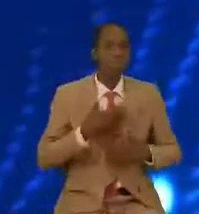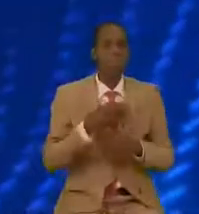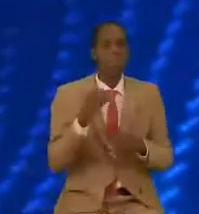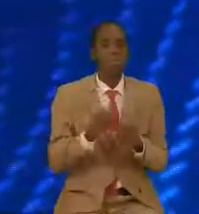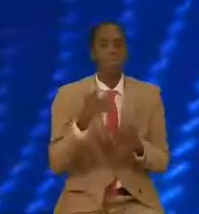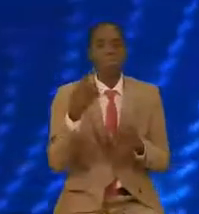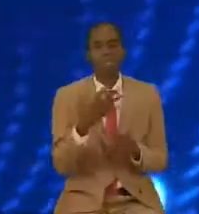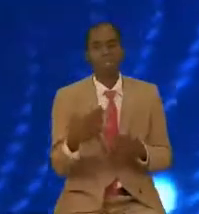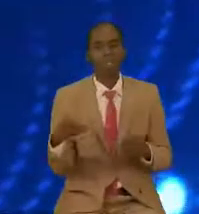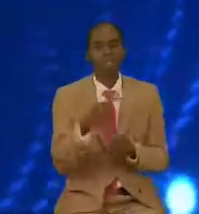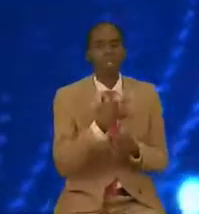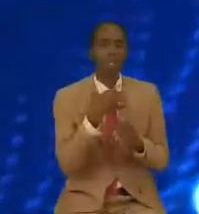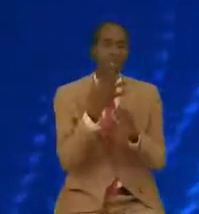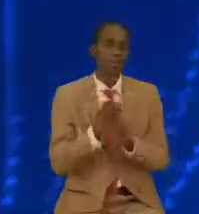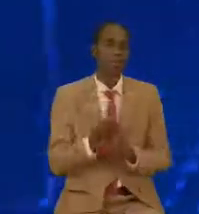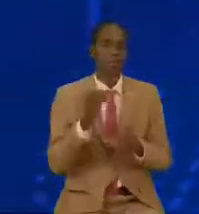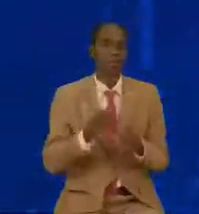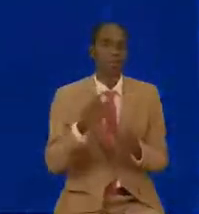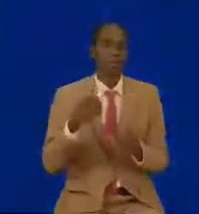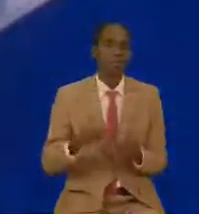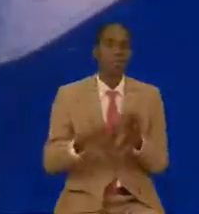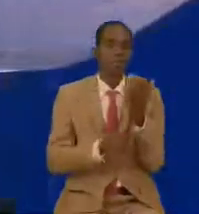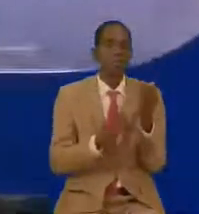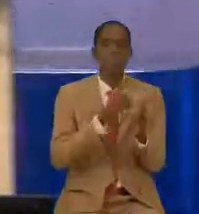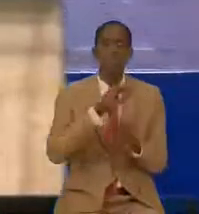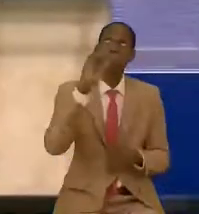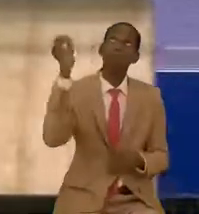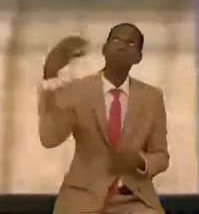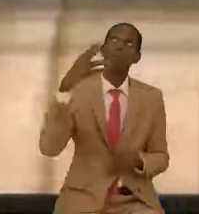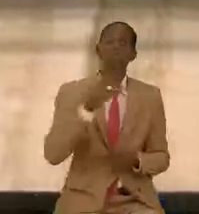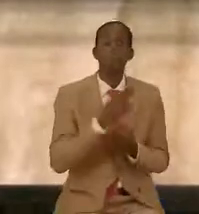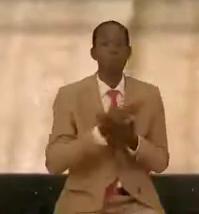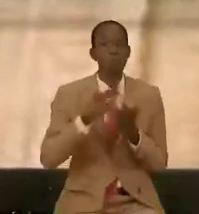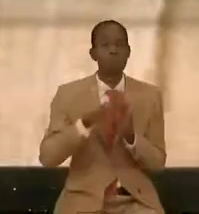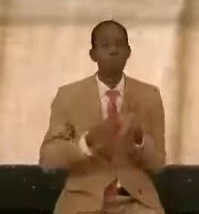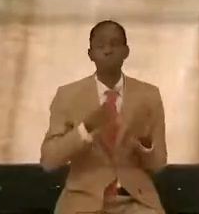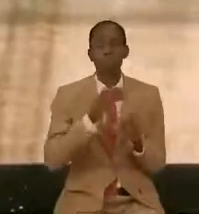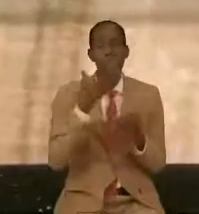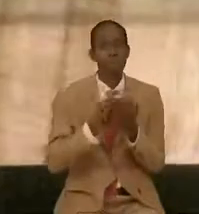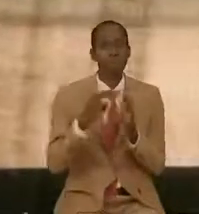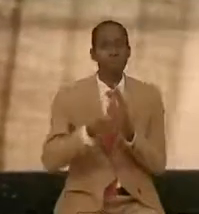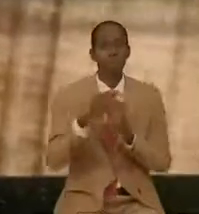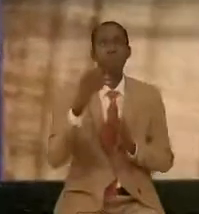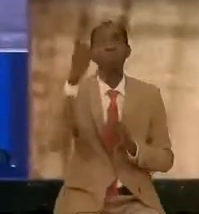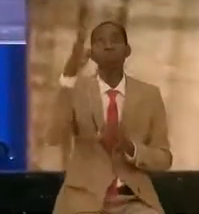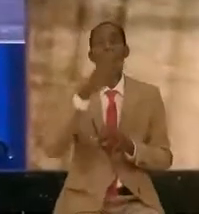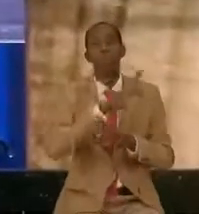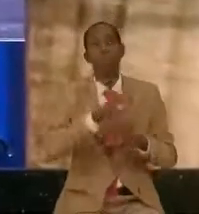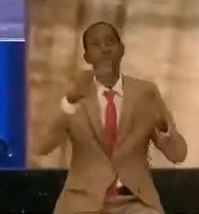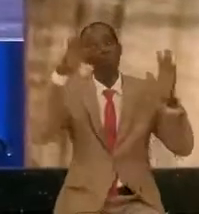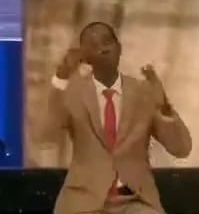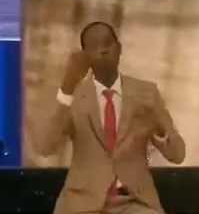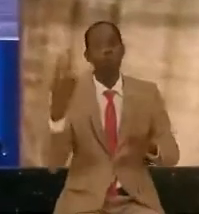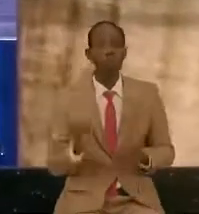choses accomplies dans la chair. Pas de grâce, pas de piété, pas de bonté de Dieu, pas d'espérance de la vie